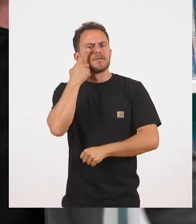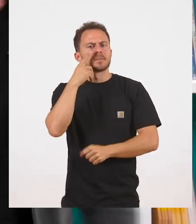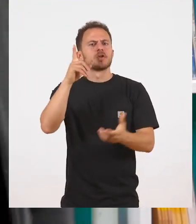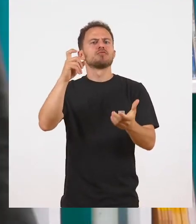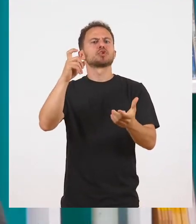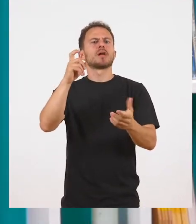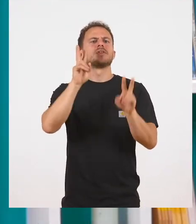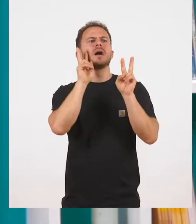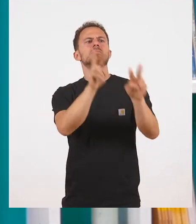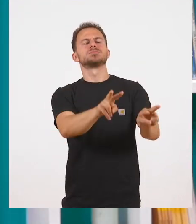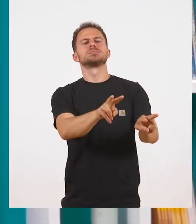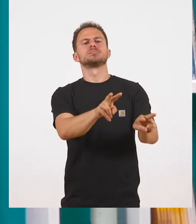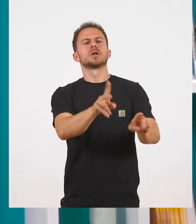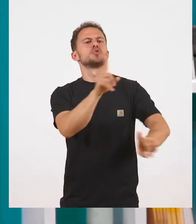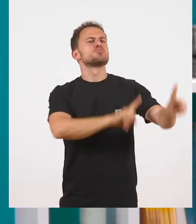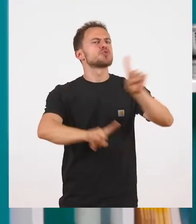απεικονίζεται